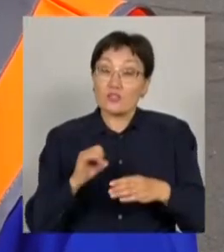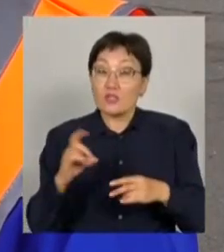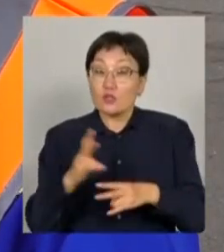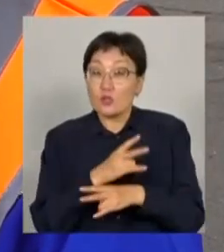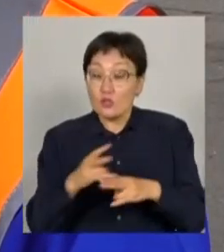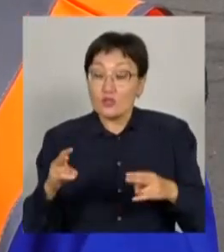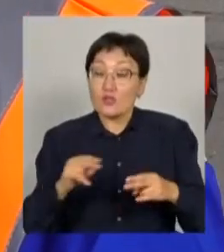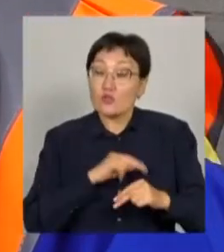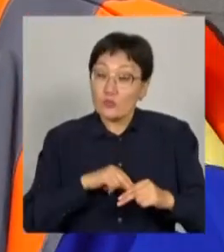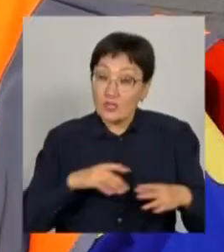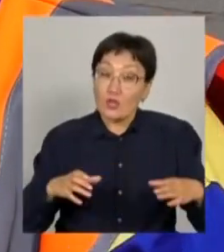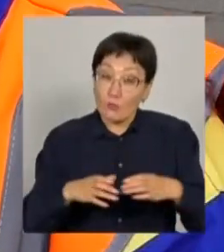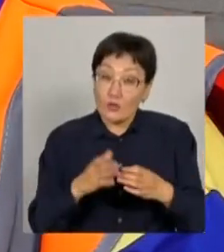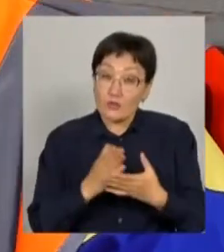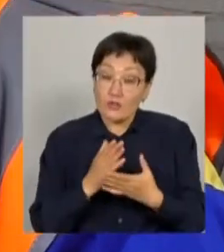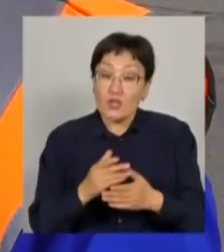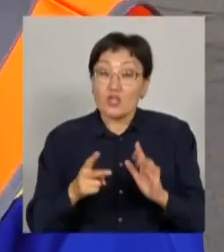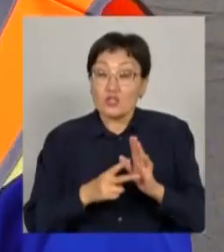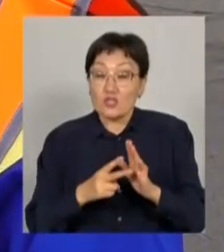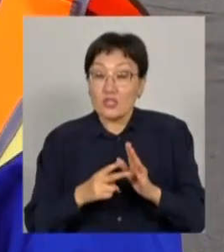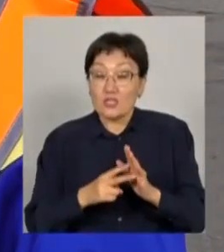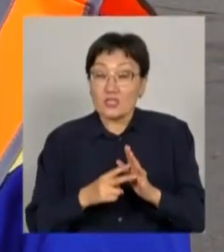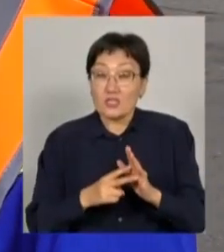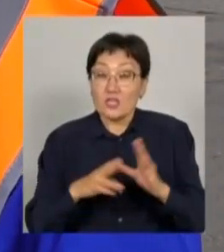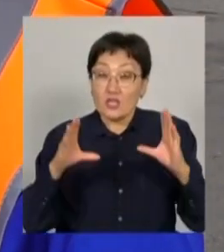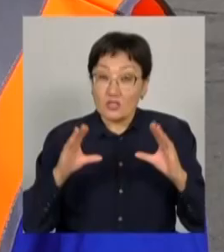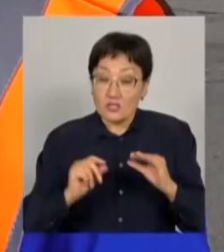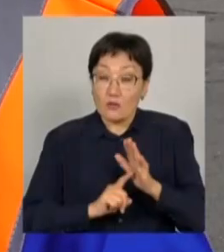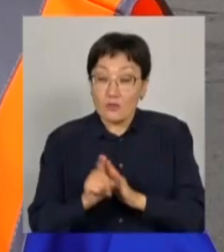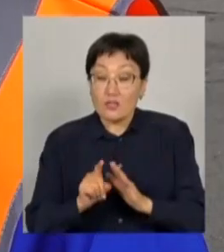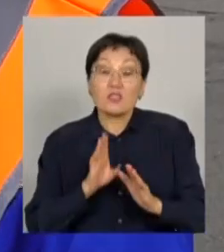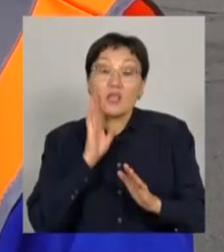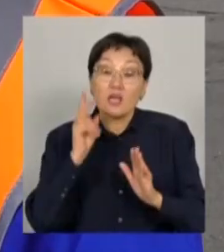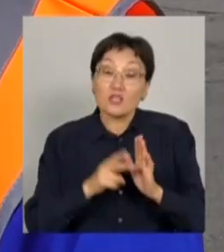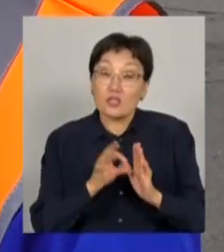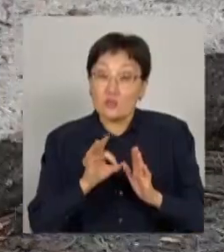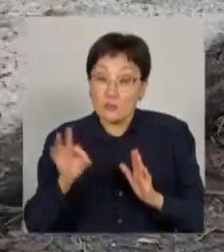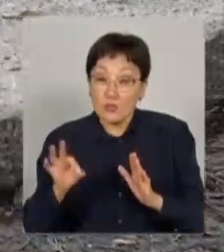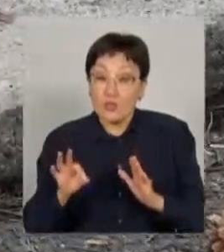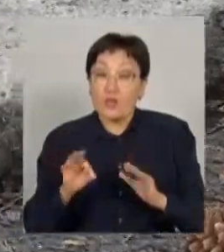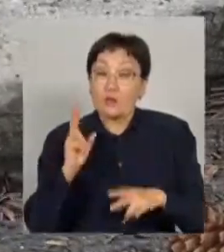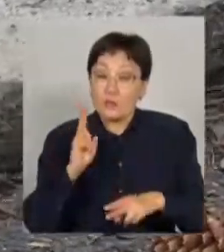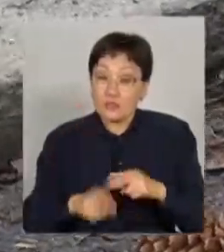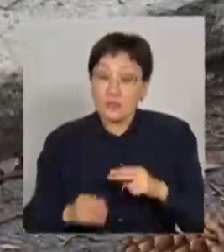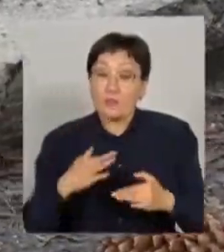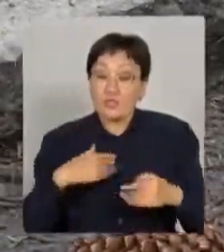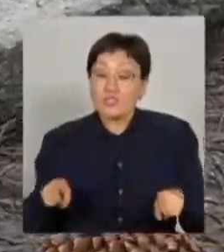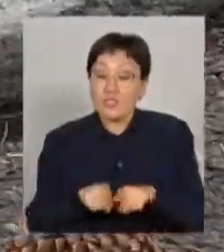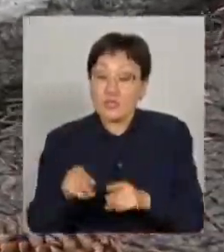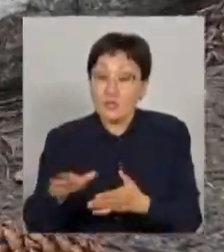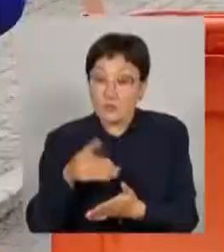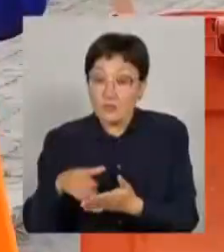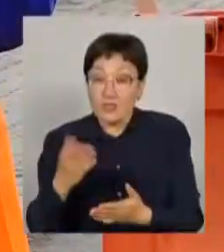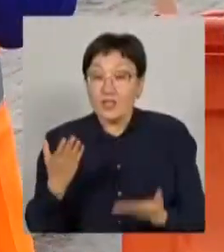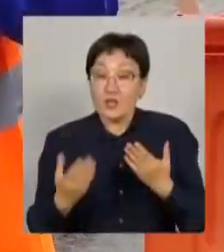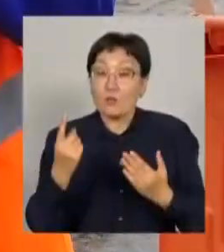бар. Түнгі сменалар 7-ден бастайды, таңғы 7-ге дейін. Тоже біз сияқты сыпырып, тазылап жүреді. Егер біз бір күн